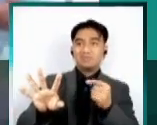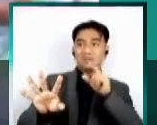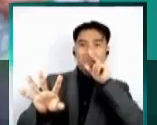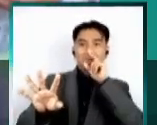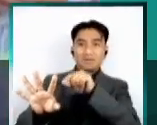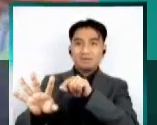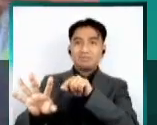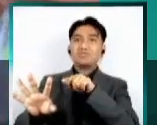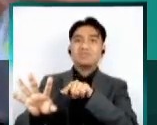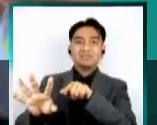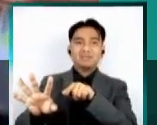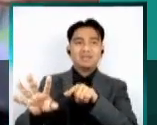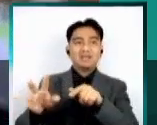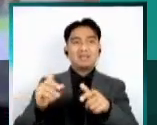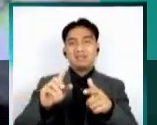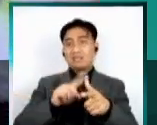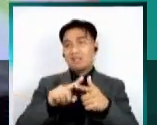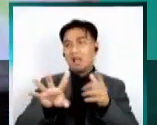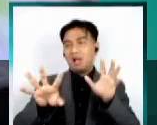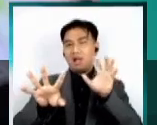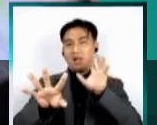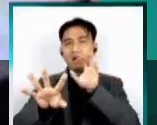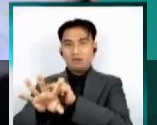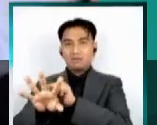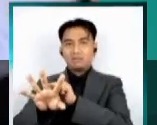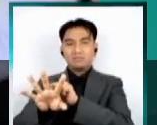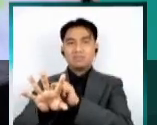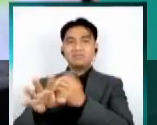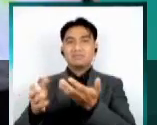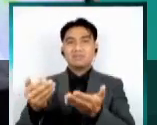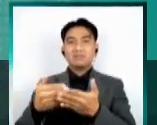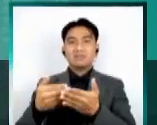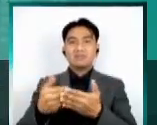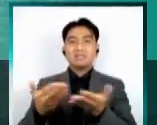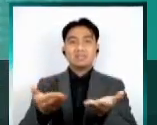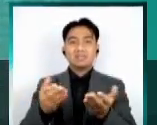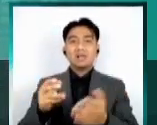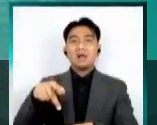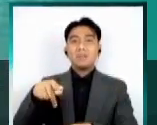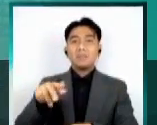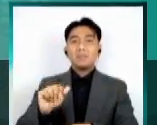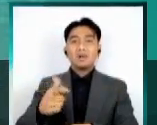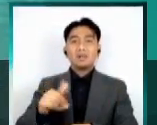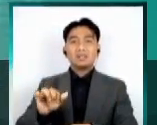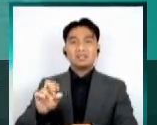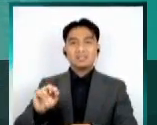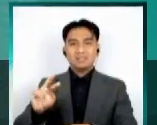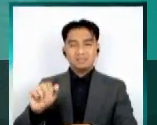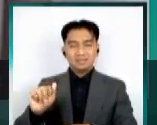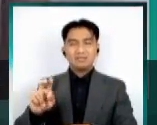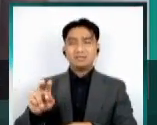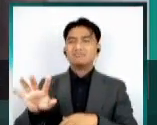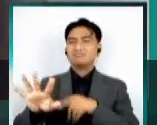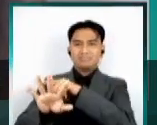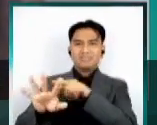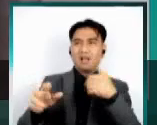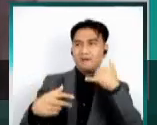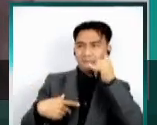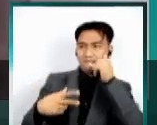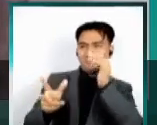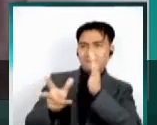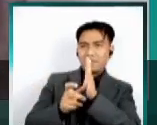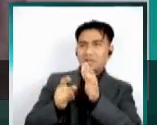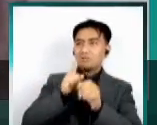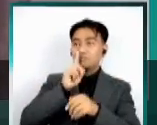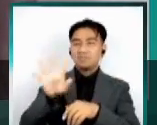mga menor de edad mula sa kalapit na bayan ng Kalasyaw sa Pangasinan. Sila raw yung mga nahulikam at umami naman umano